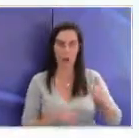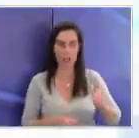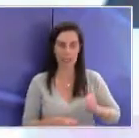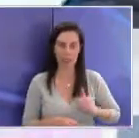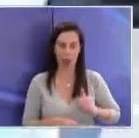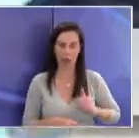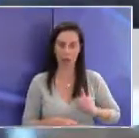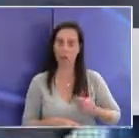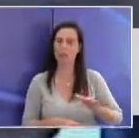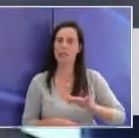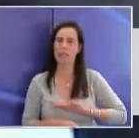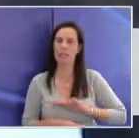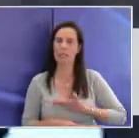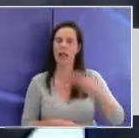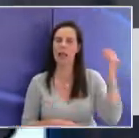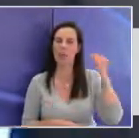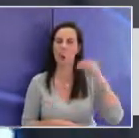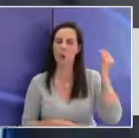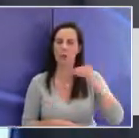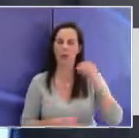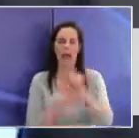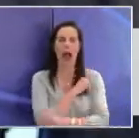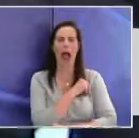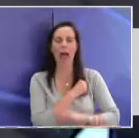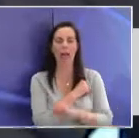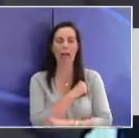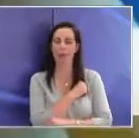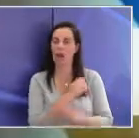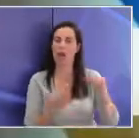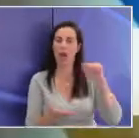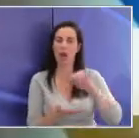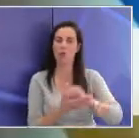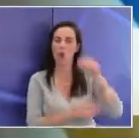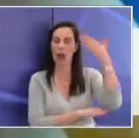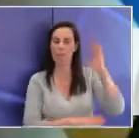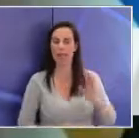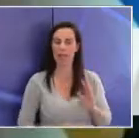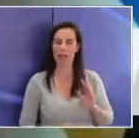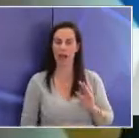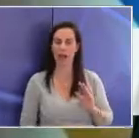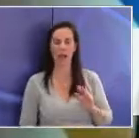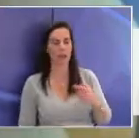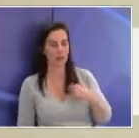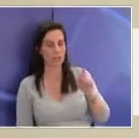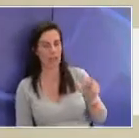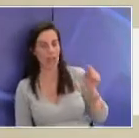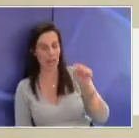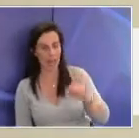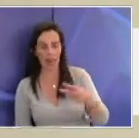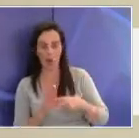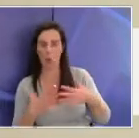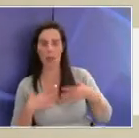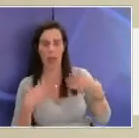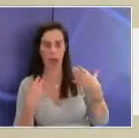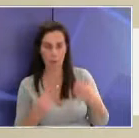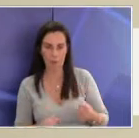מלא יקבל לימודים אקדמיים או מקצועיים על חשבון המדינה. ואני הייתי אמורה להגיע לכאן אגב על התוכנית הבריאות